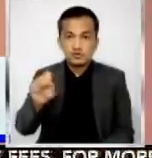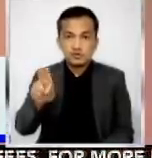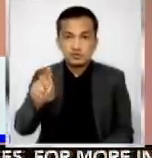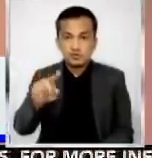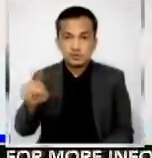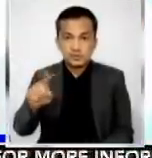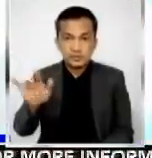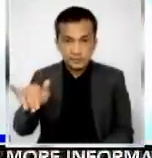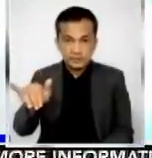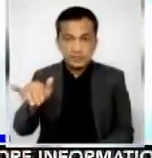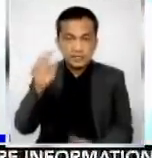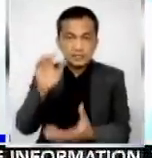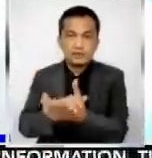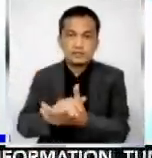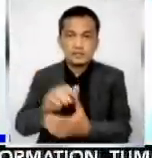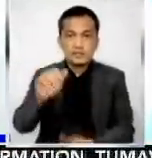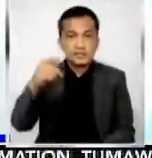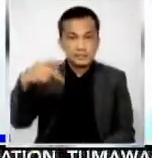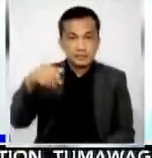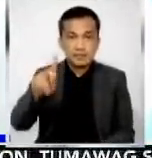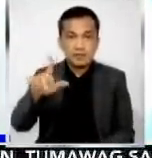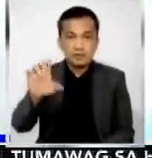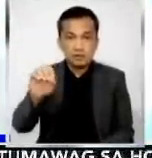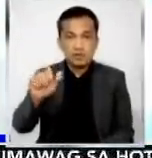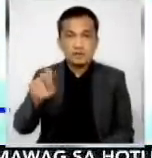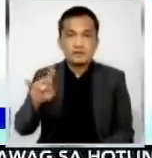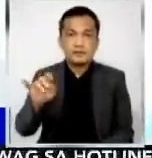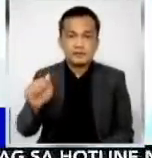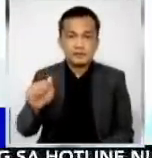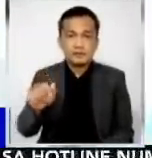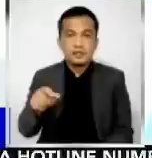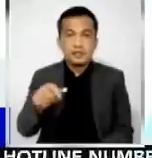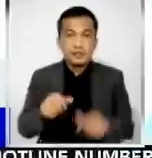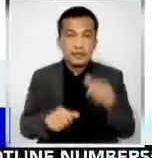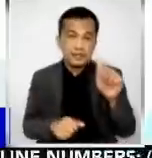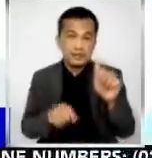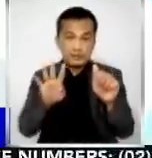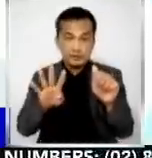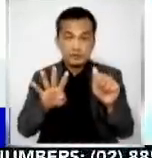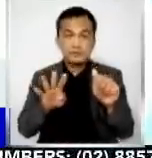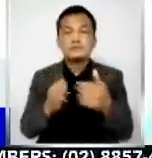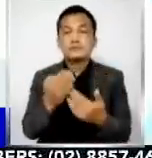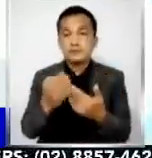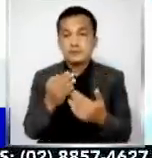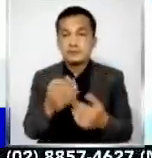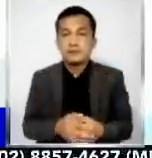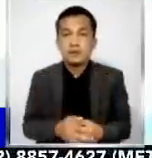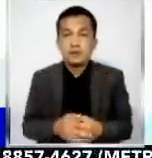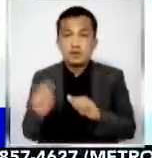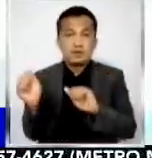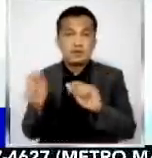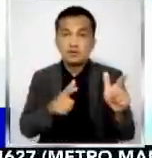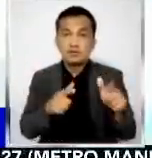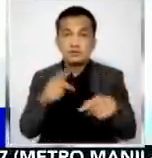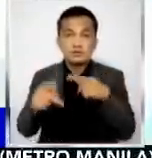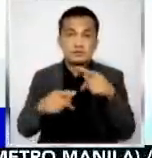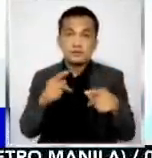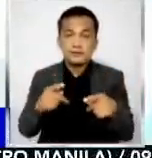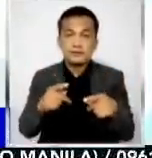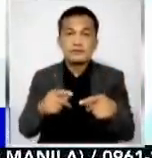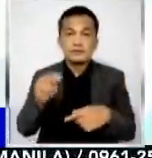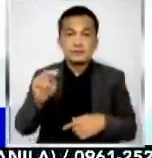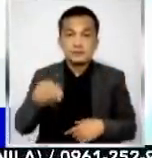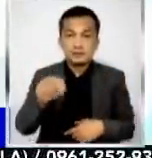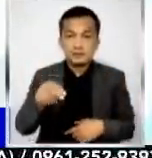Paulo Abrera. Ang A4 po ay simple lang. Lahat ng ating mga kababayan na kailangang lumabas